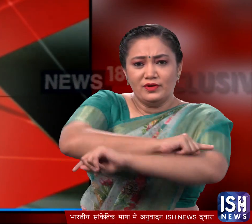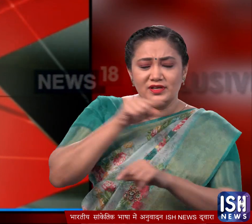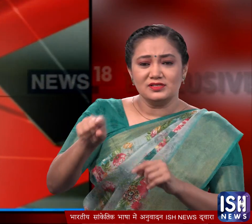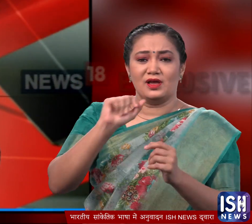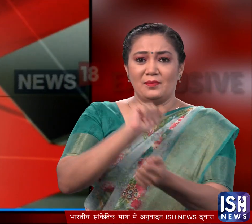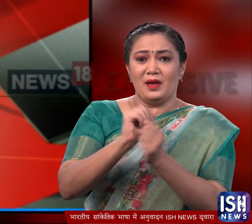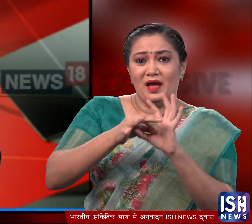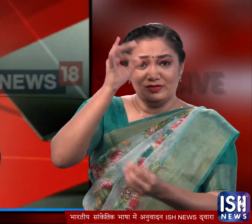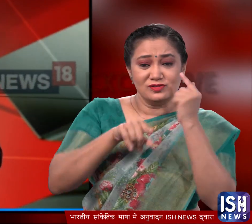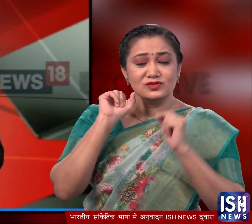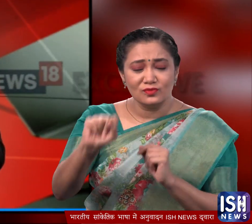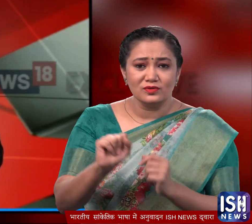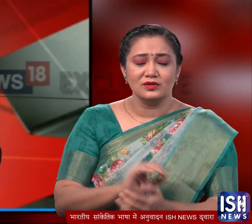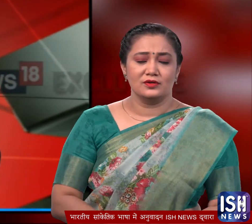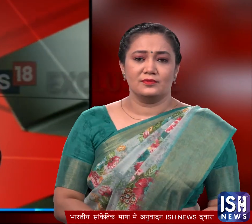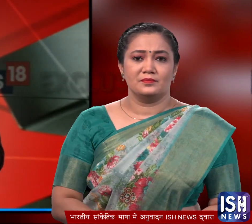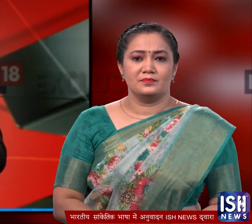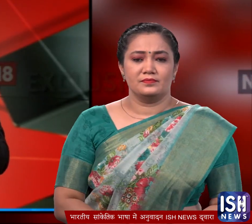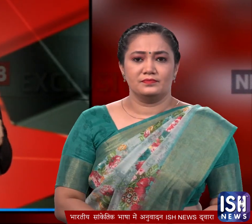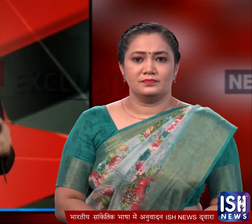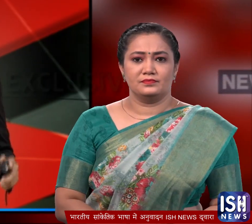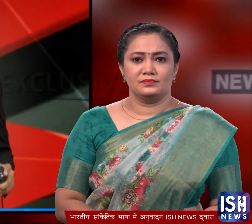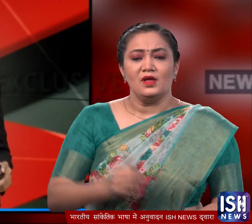पहले बिहार पुलिसमैन एसोसिएशन के एक